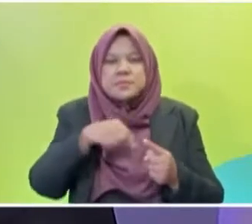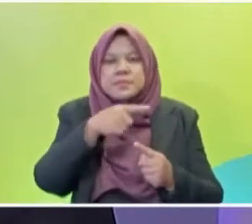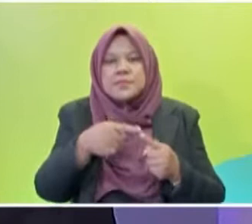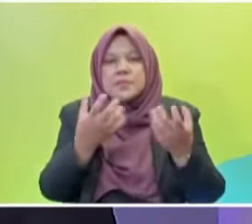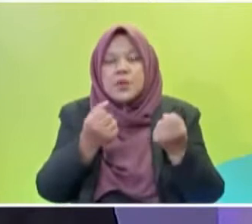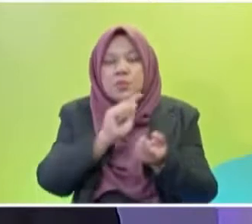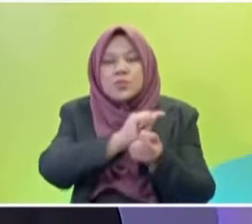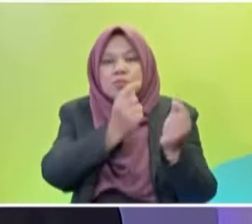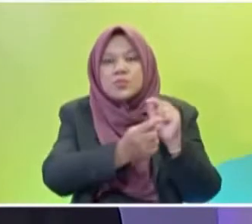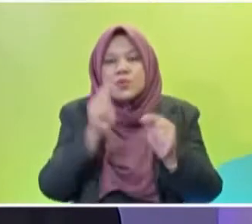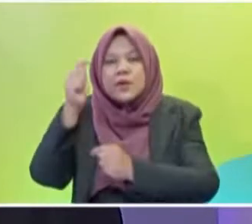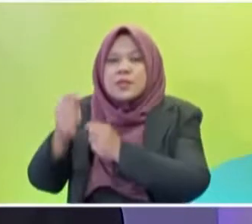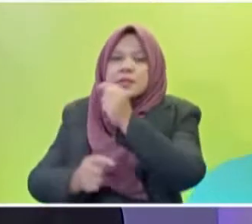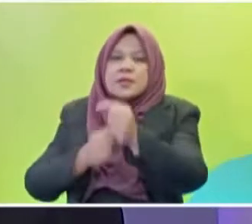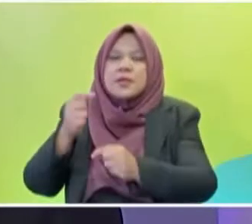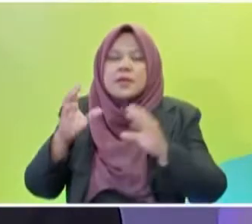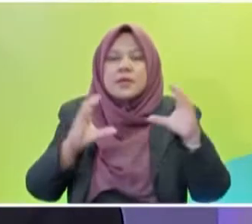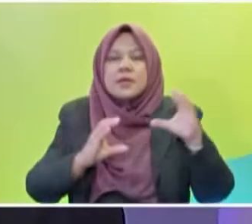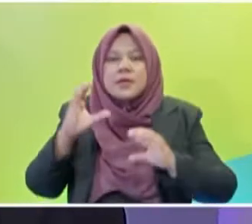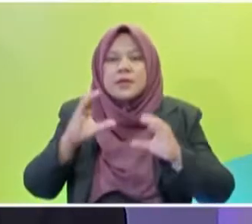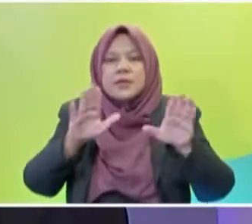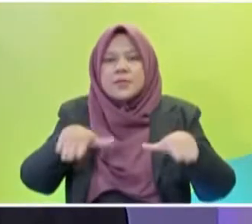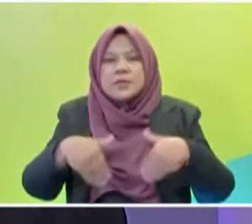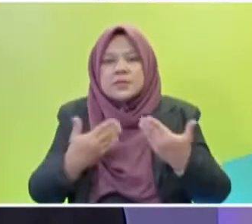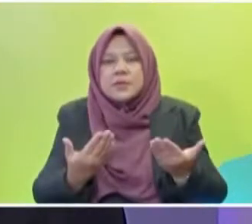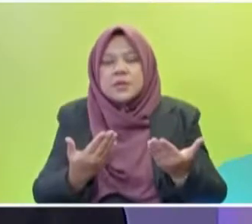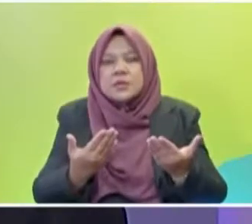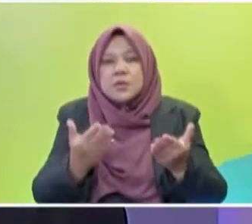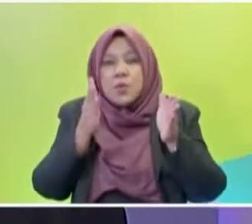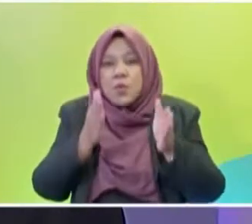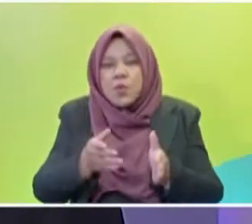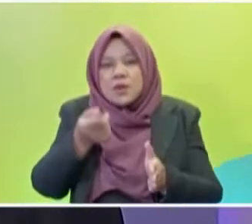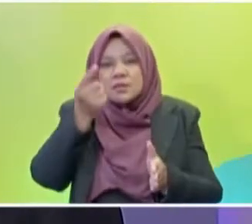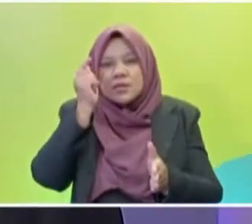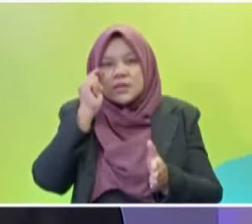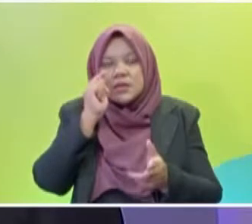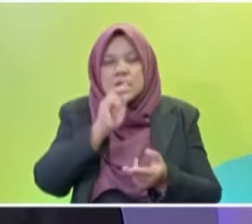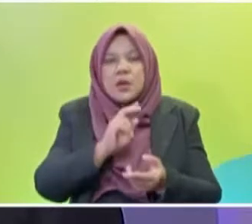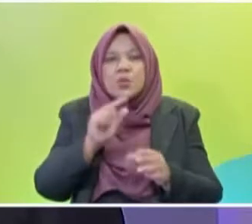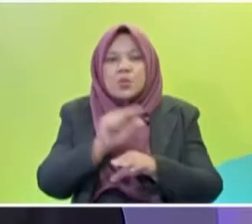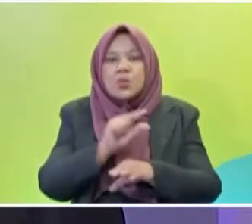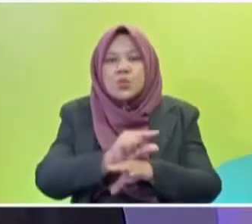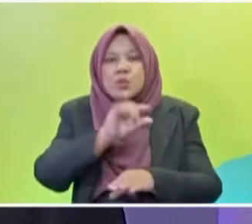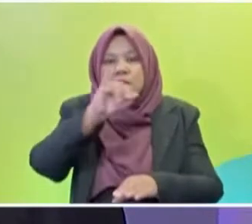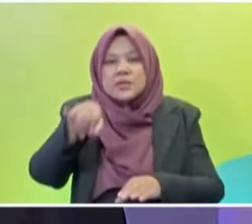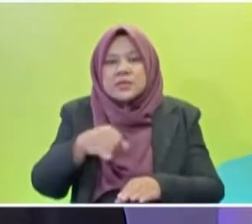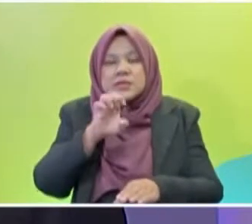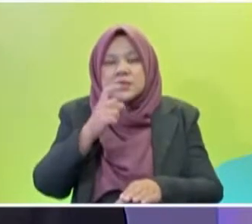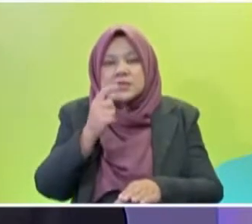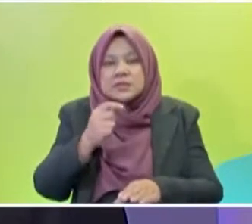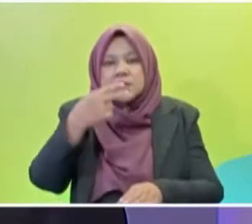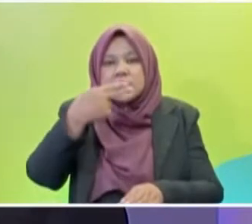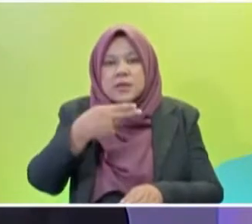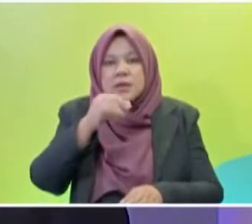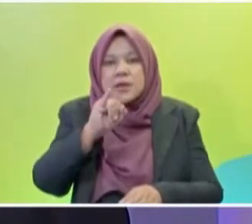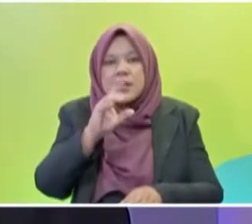kereta, kan? So, kita tengok bagaimana mekanik tadi, dia gunakan jack tadi, ataupun kita panggil jack hidrolik tadi, di